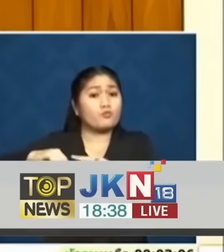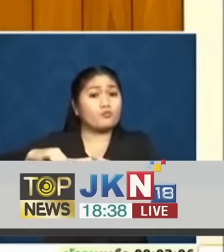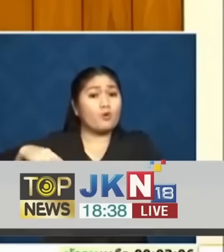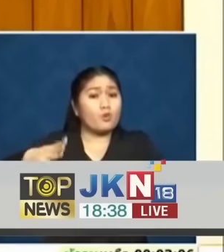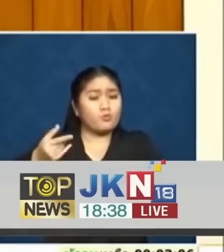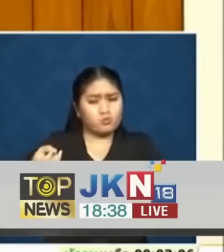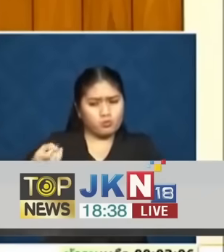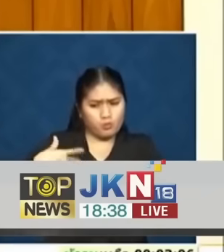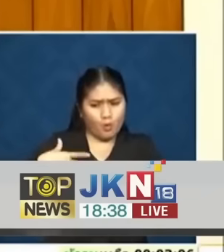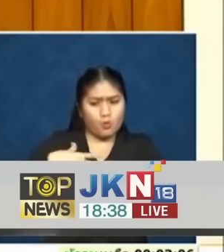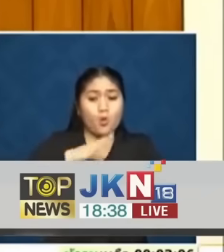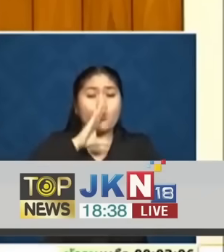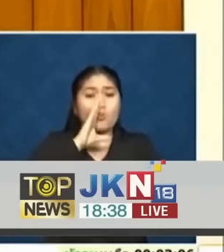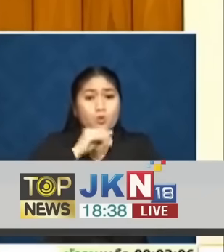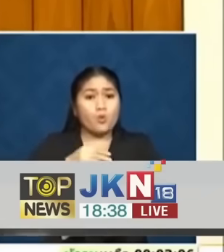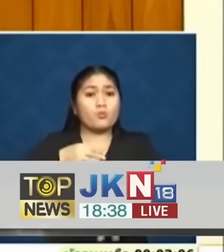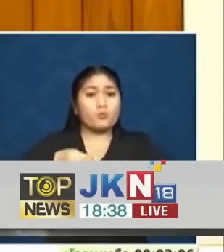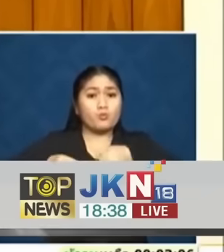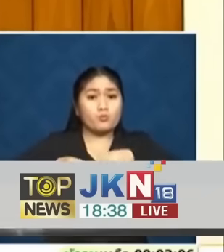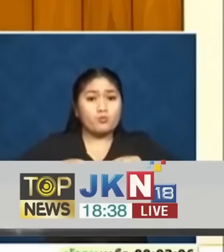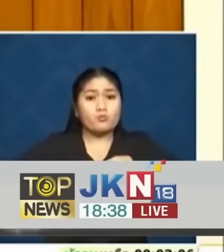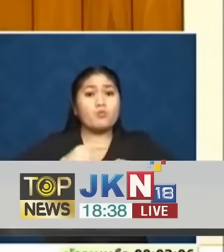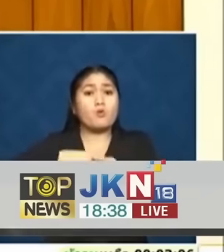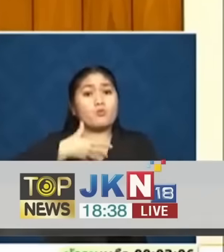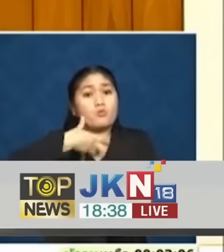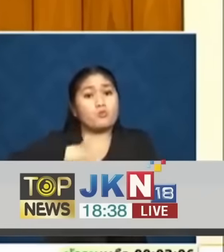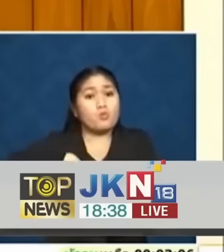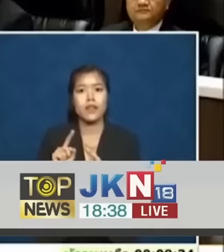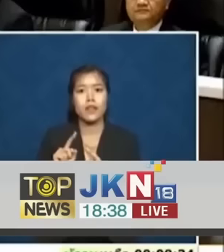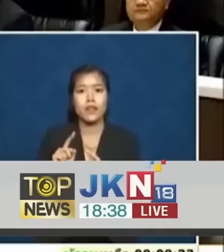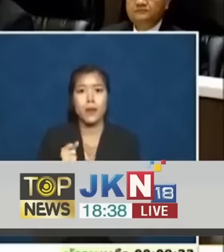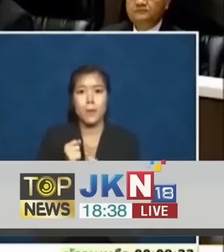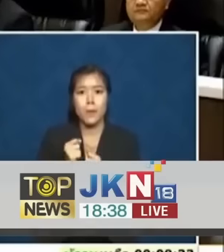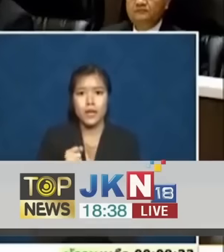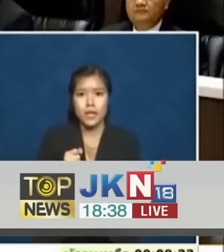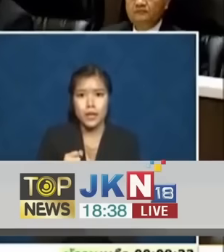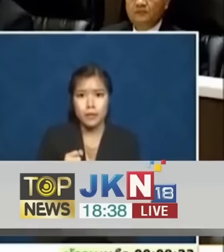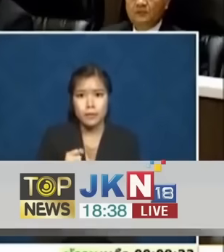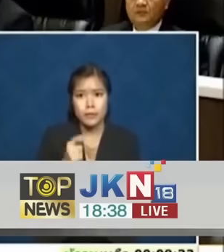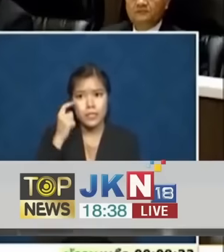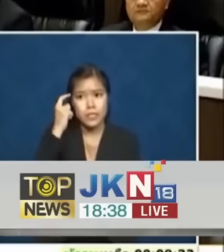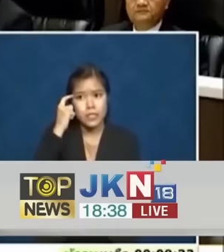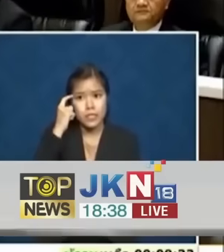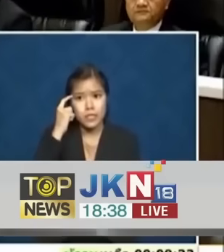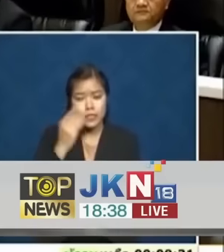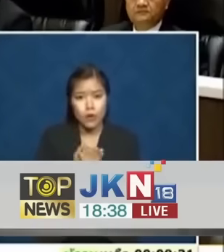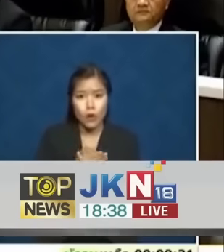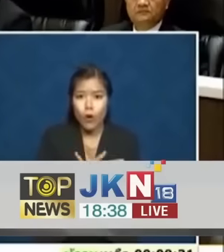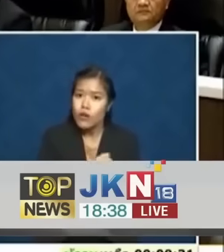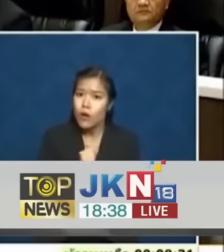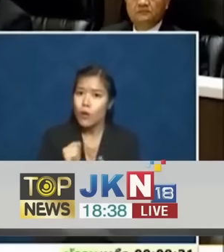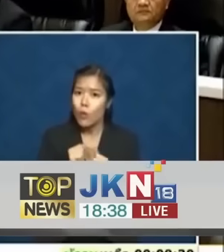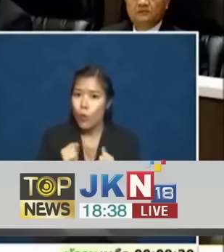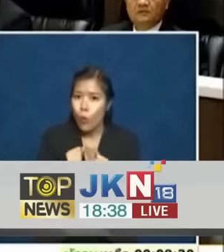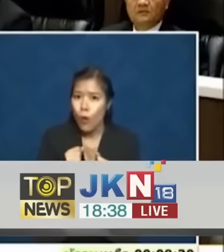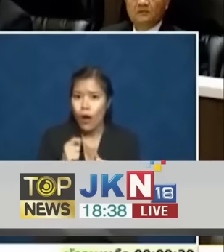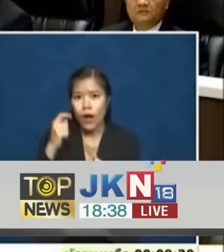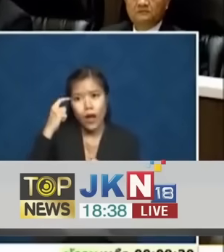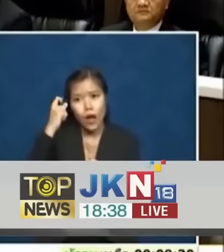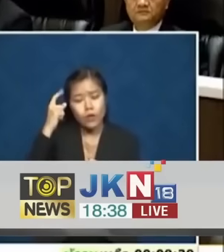ติที่ไปชี้แจงแทนนายกเพราะว่าคุณชัยธวัฒน์ได้ตั้งกระทู้ถามฮะประเด็นที่ปะทะคารมกันเนี่ยมีอยู่2ประเด็น